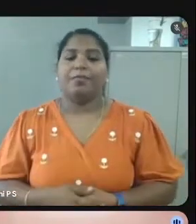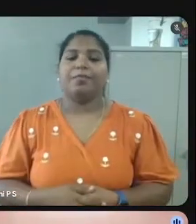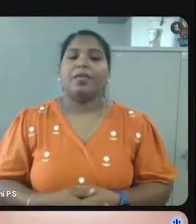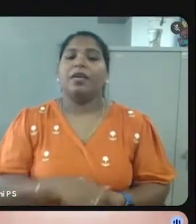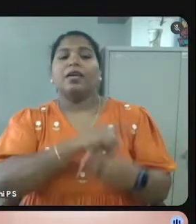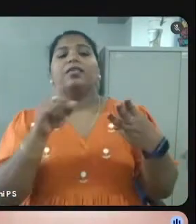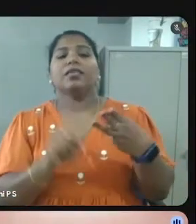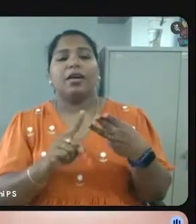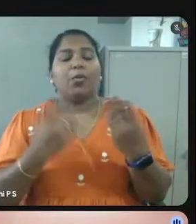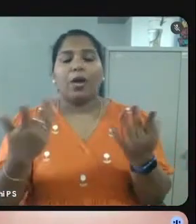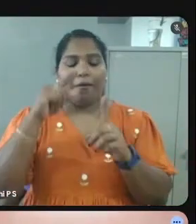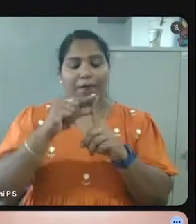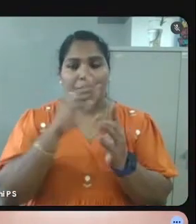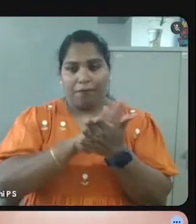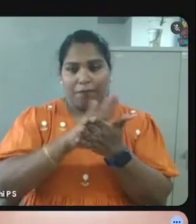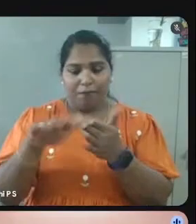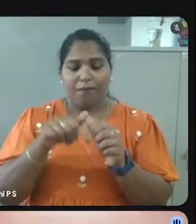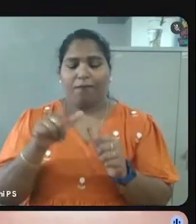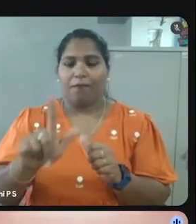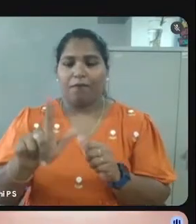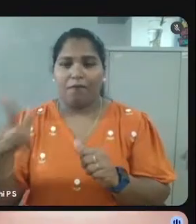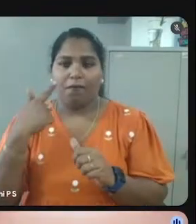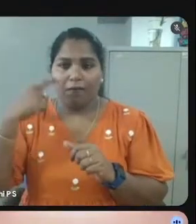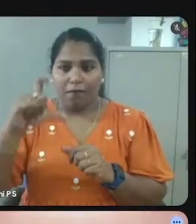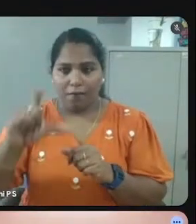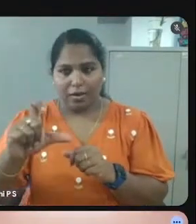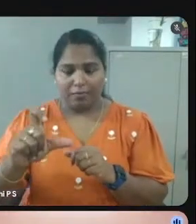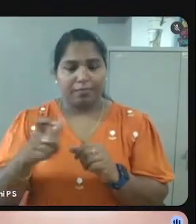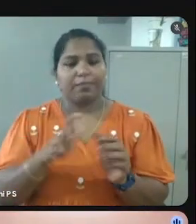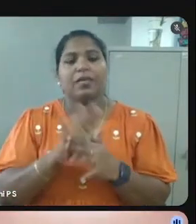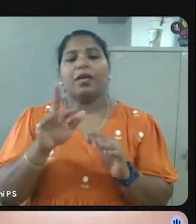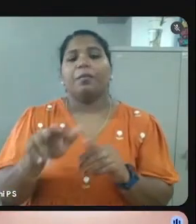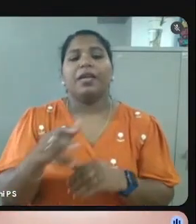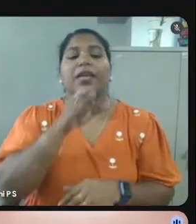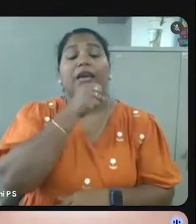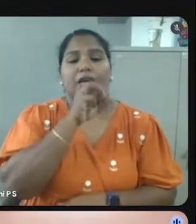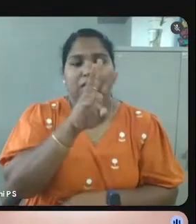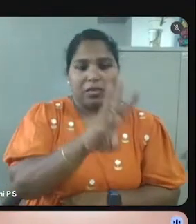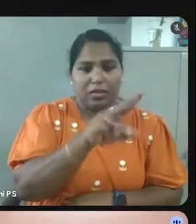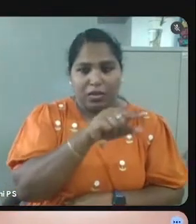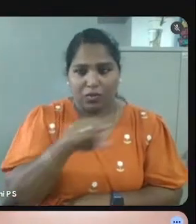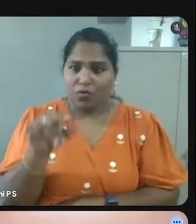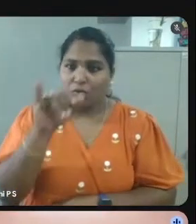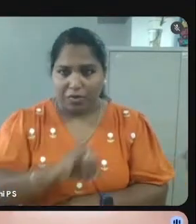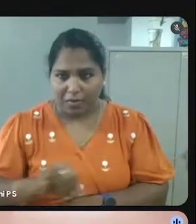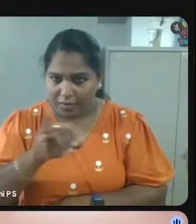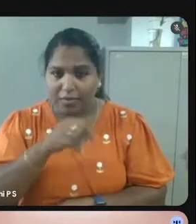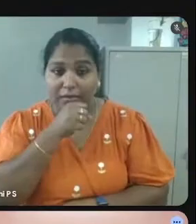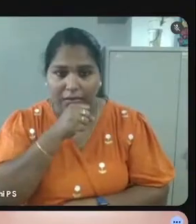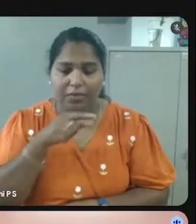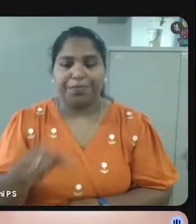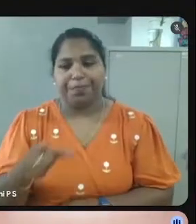3ാമത്തത് ഫാലിക് സ്റ്റേജ് എന്നാണ് പറയുന്നത്. 3 മുതൽ 6 ഏജിലുള്ള കുട്ടികൾക്ക് ഈ